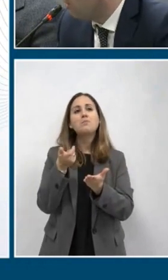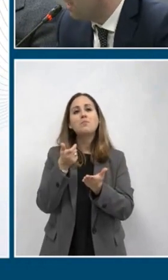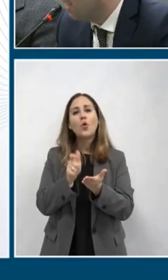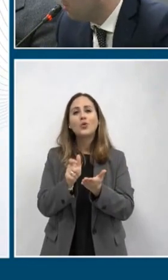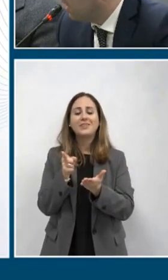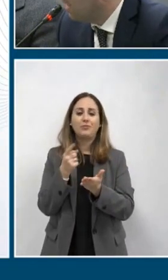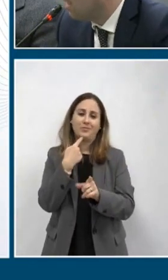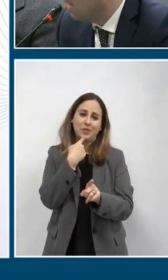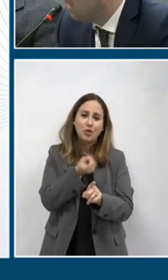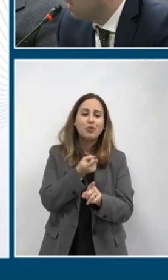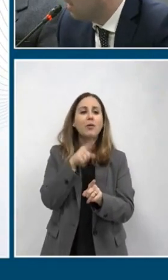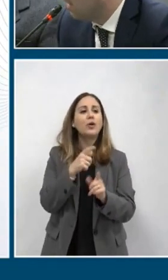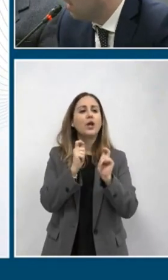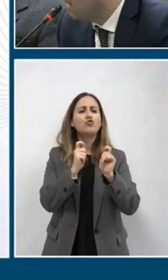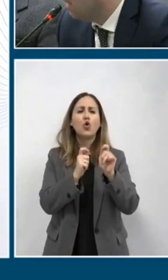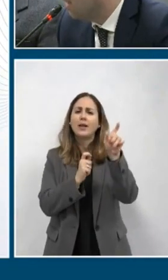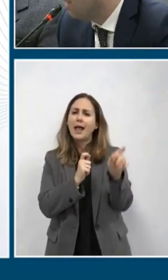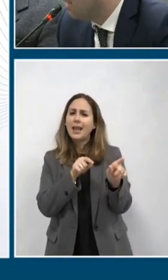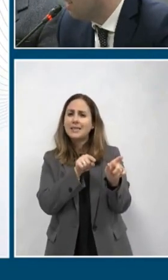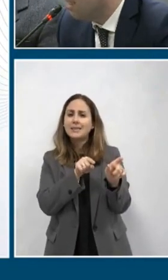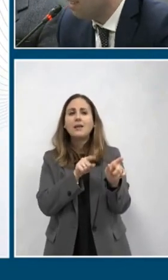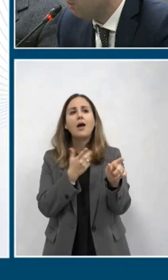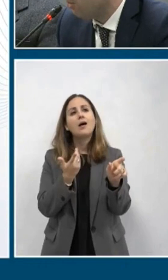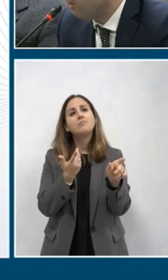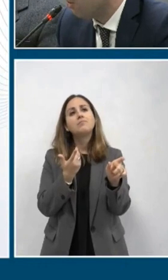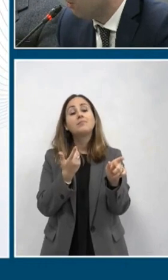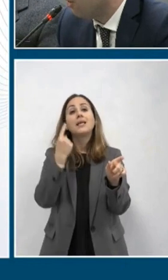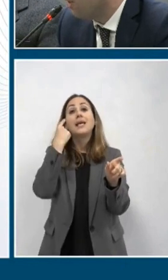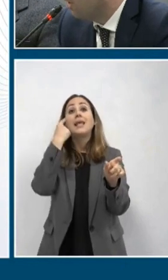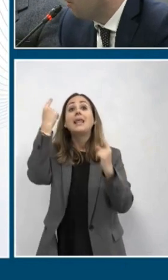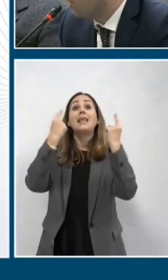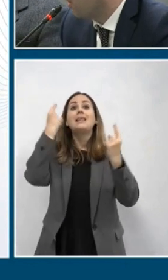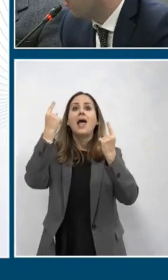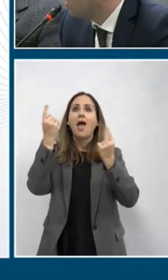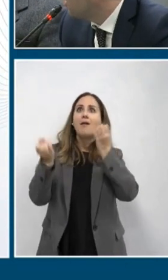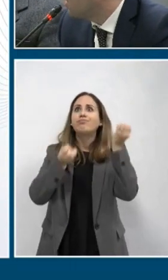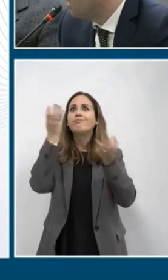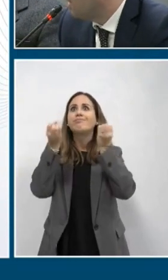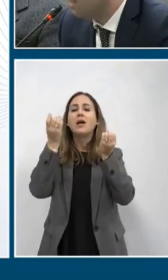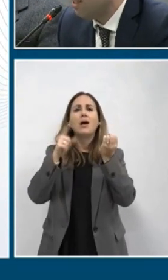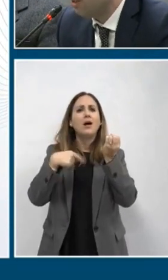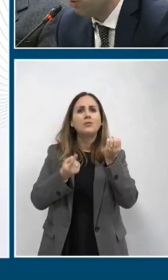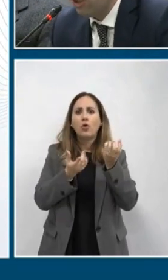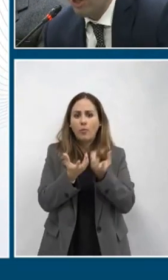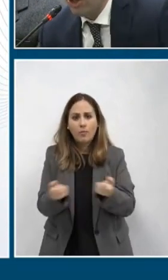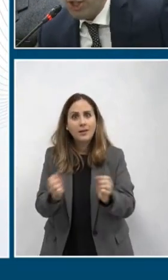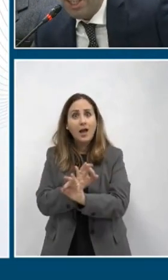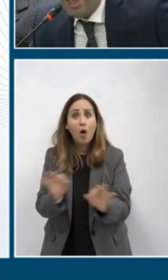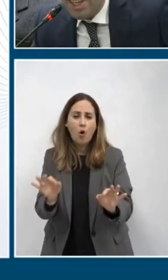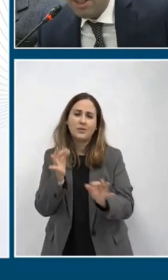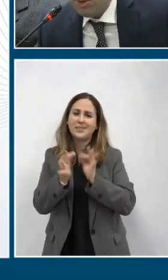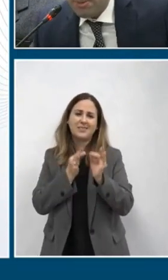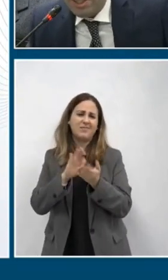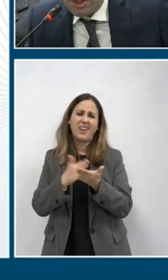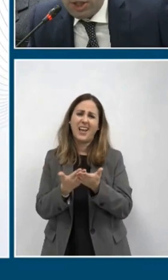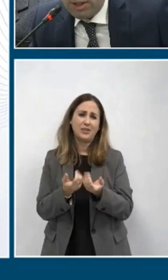nell'introduzione il giornalista le idee senza esecuzione sono poca cosa l'esecuzione oggi